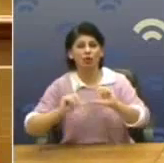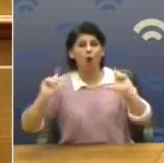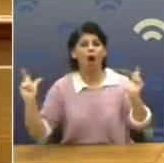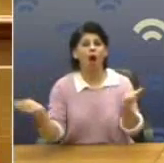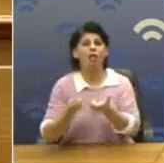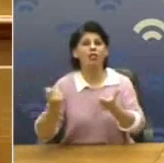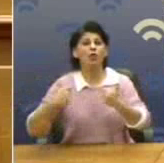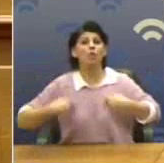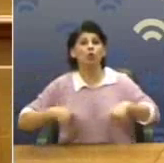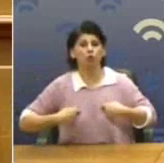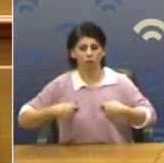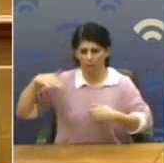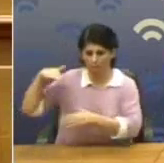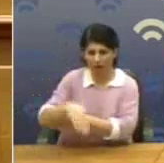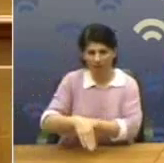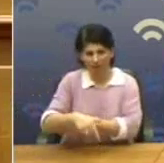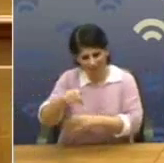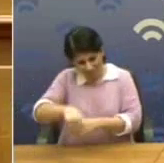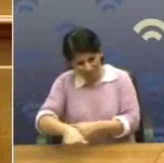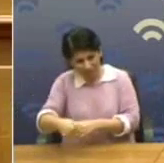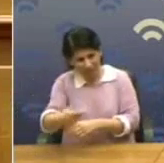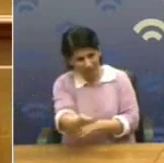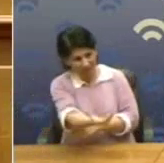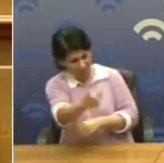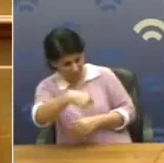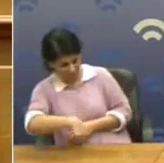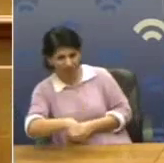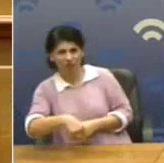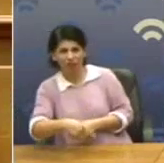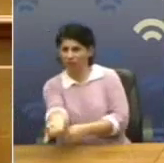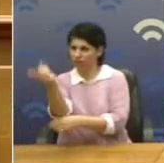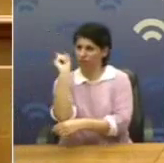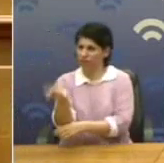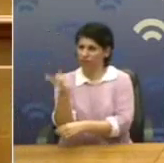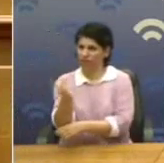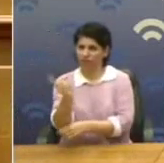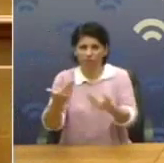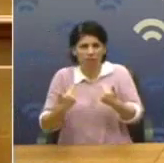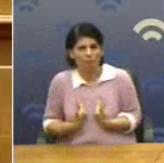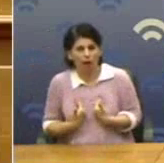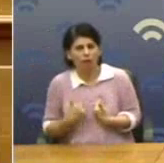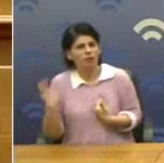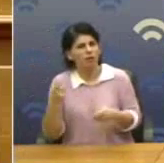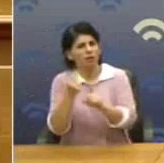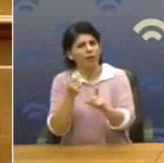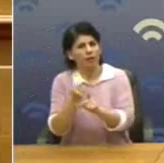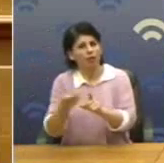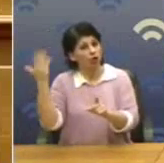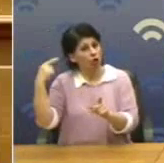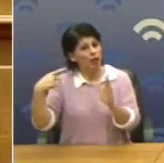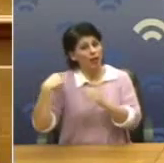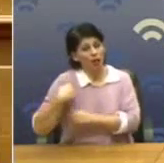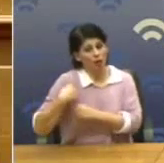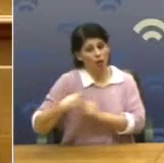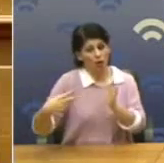Και σήμερα κουνάτε εσείς το δάχτυλο σε εμάς, γιατί διεκδικήσαμε πότε, το Γενάρη του 2015, τα